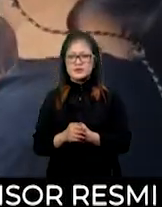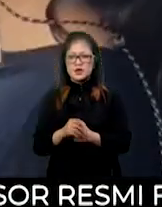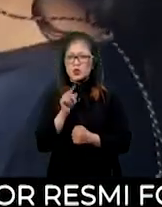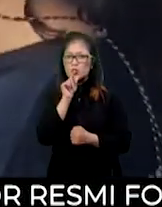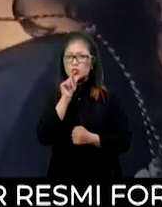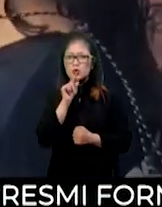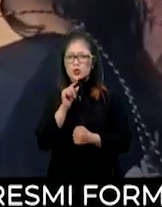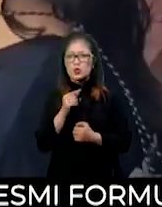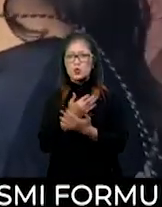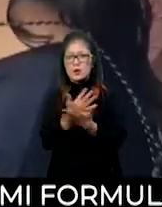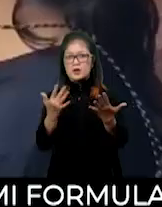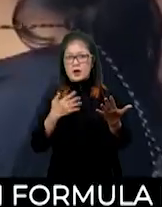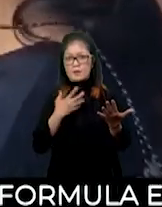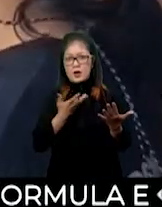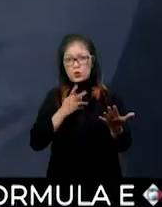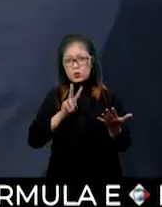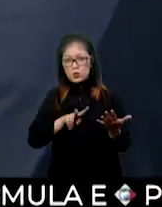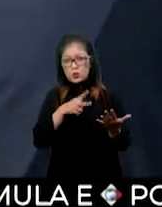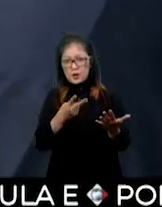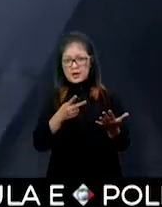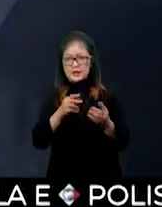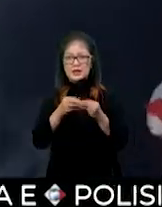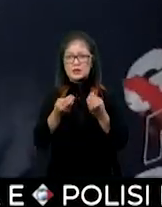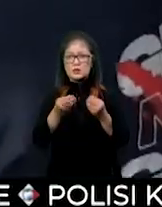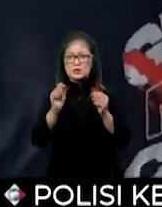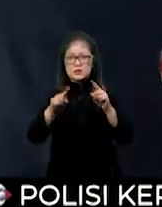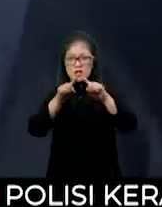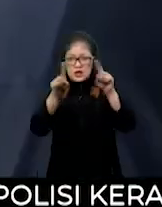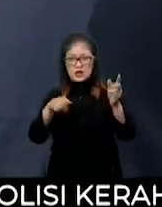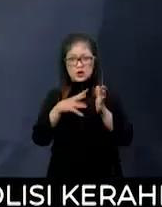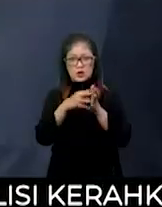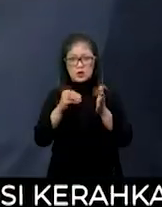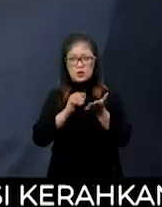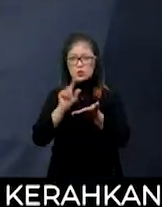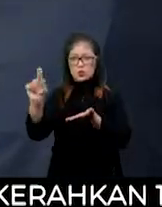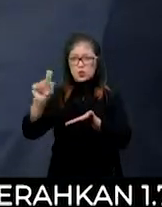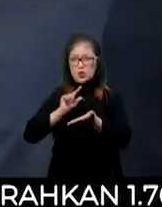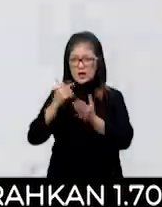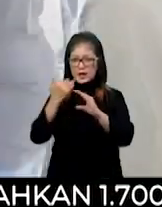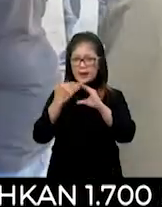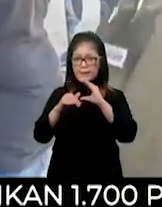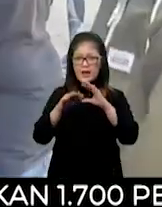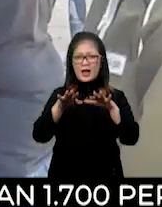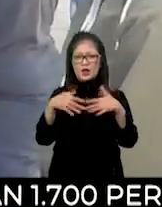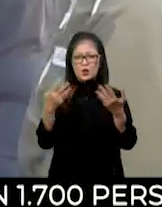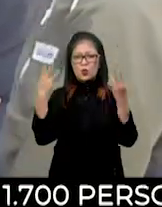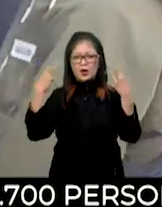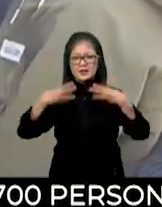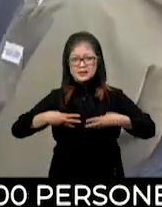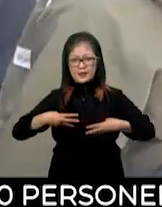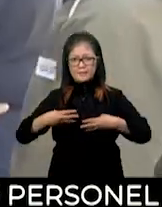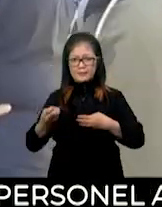ingin menukarkan tiket cukup membawa kode booking barcode serta undangan yang telah dikirim melalui email atau WhatsApp. Itu mereka cukup